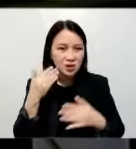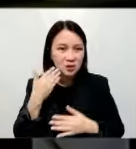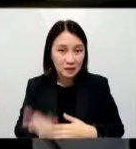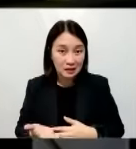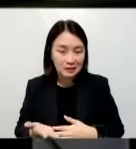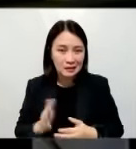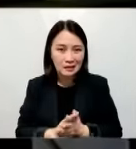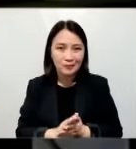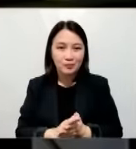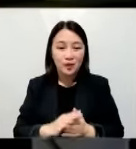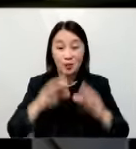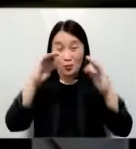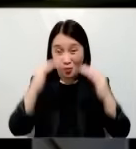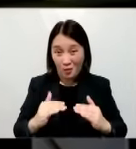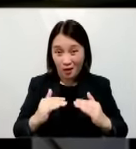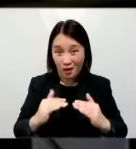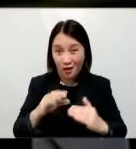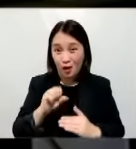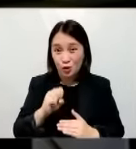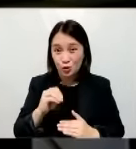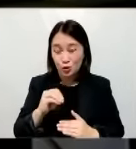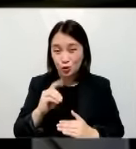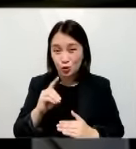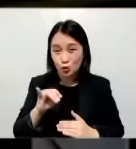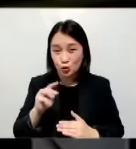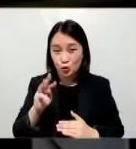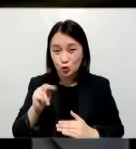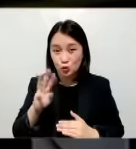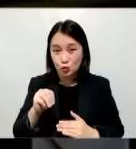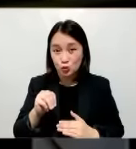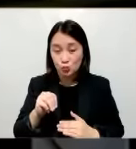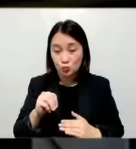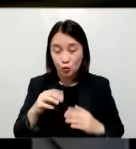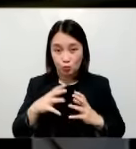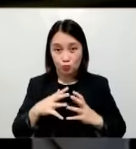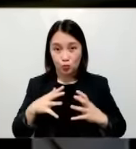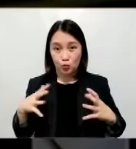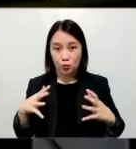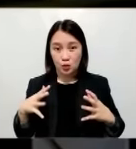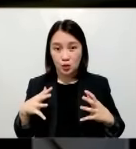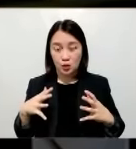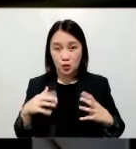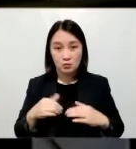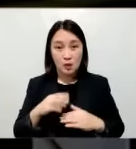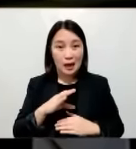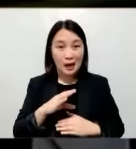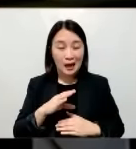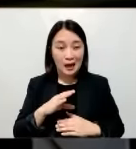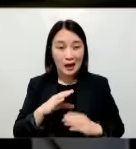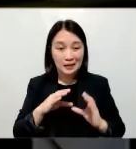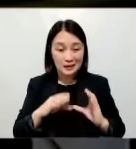kapag bumagsak yung sodium ng pasyente, pwede siyang mag-swell. So pagka nag-swell yung cells, no, kasama sa brain,